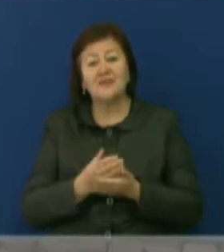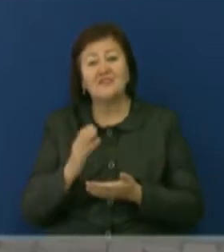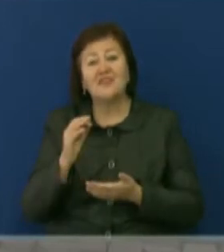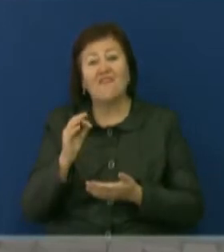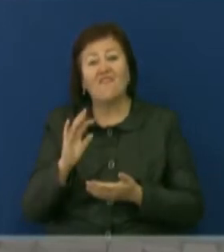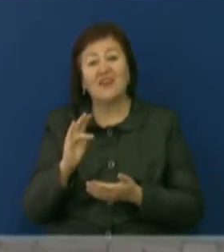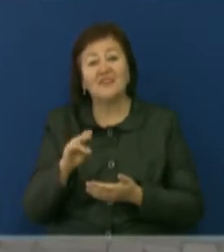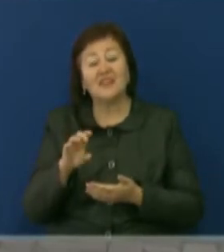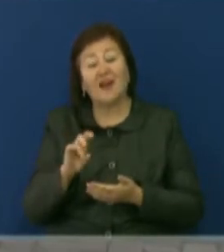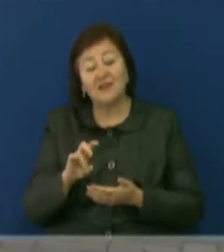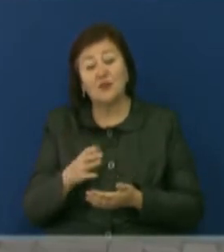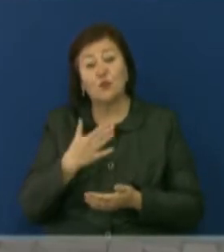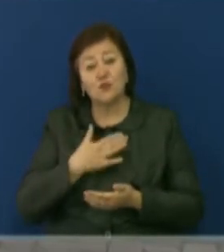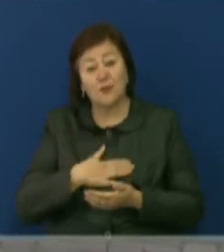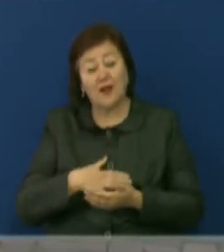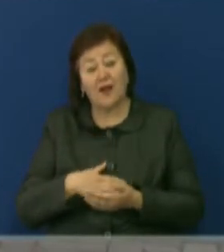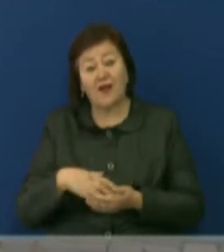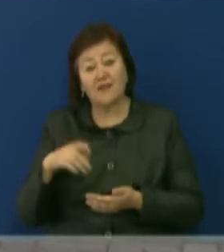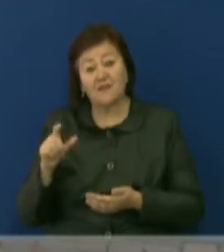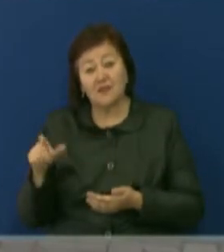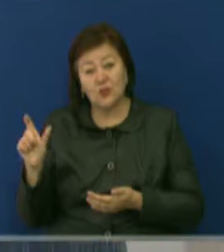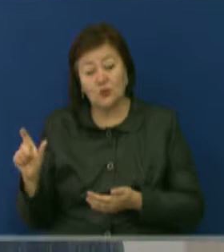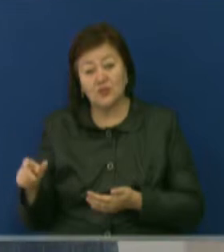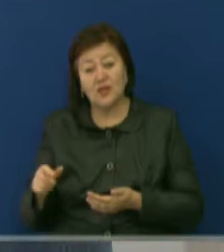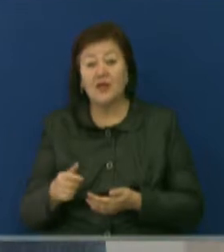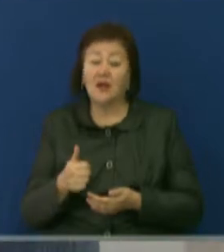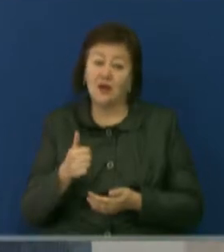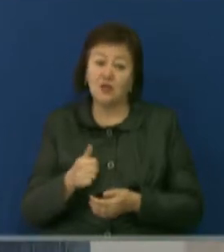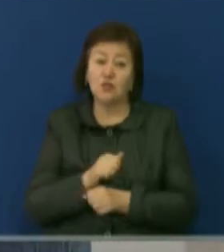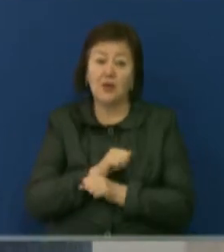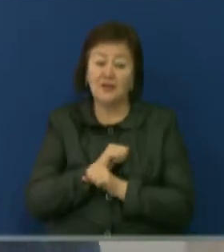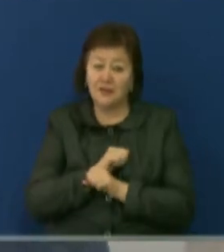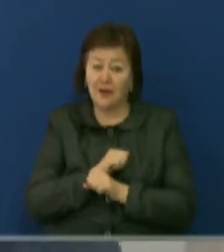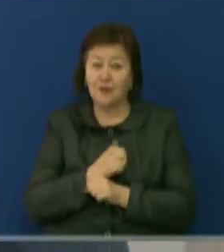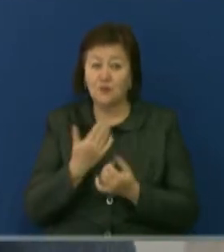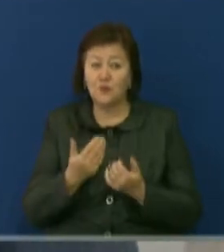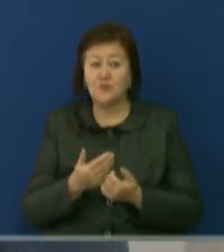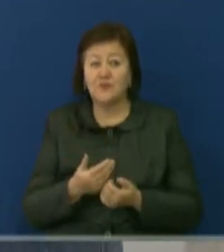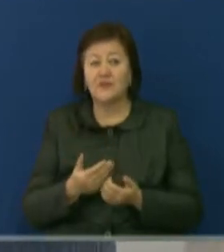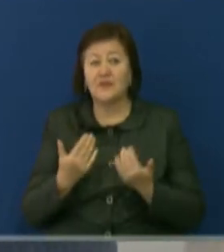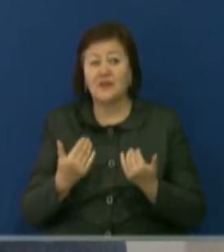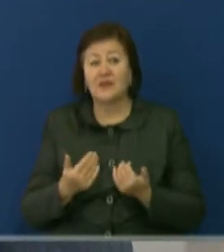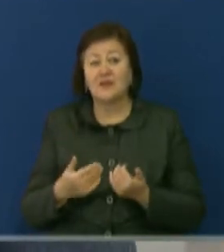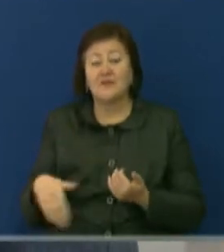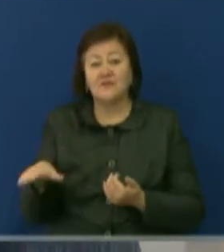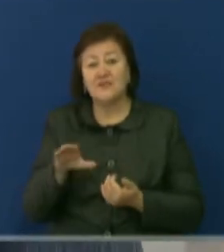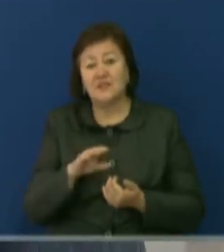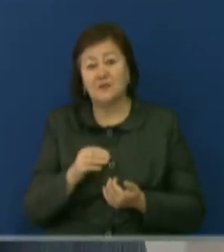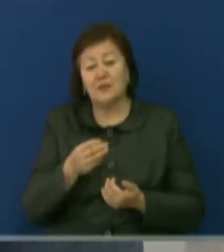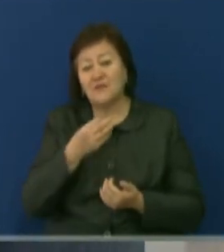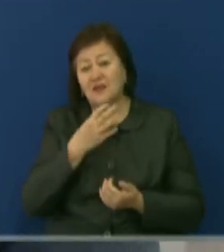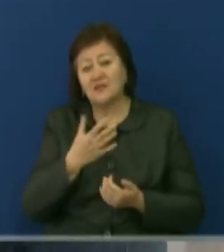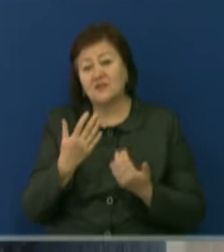жаныңды тыныштатып, сондай бір жақсы әсер алып, жақсы демалып қайтамыз. Біздің семей қаламызды одан сайын көркейтіп, әрлендіріп,